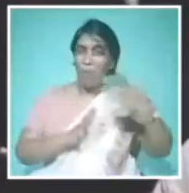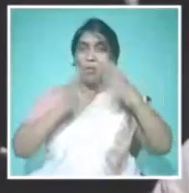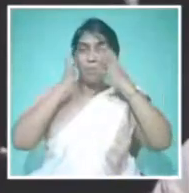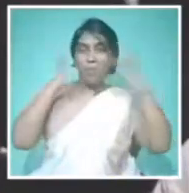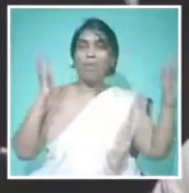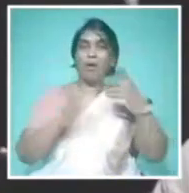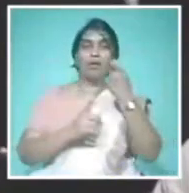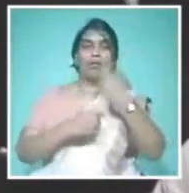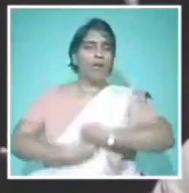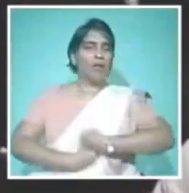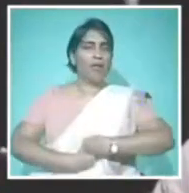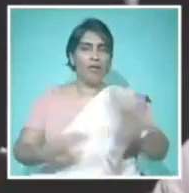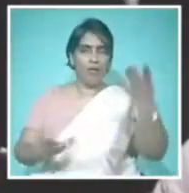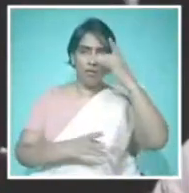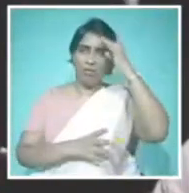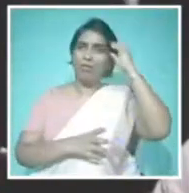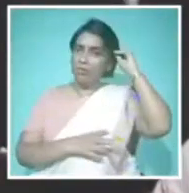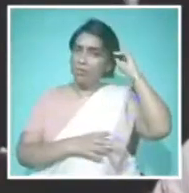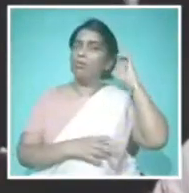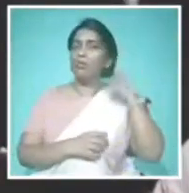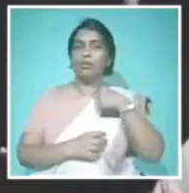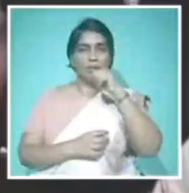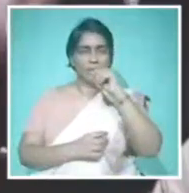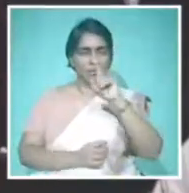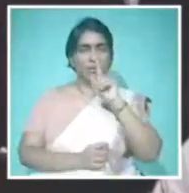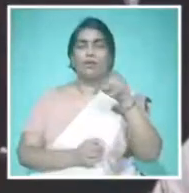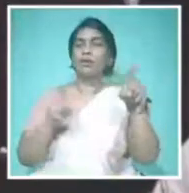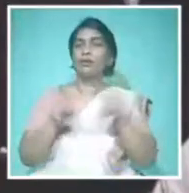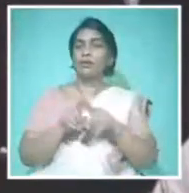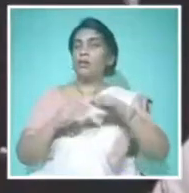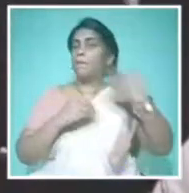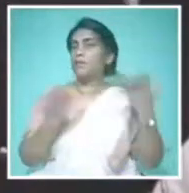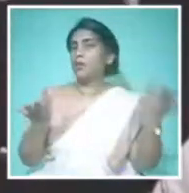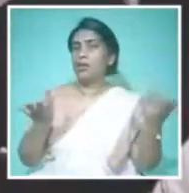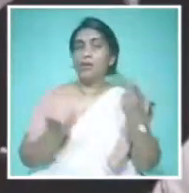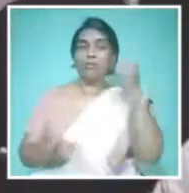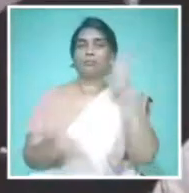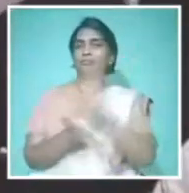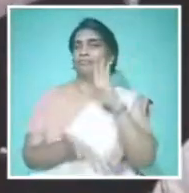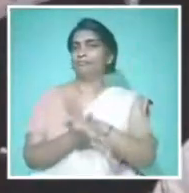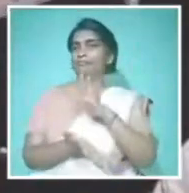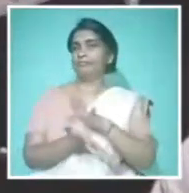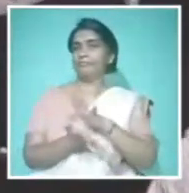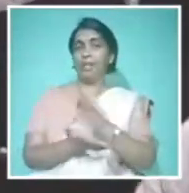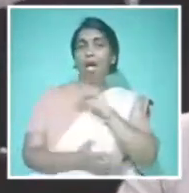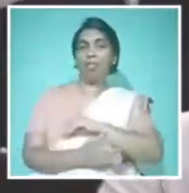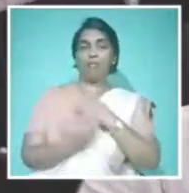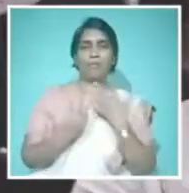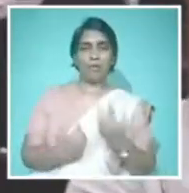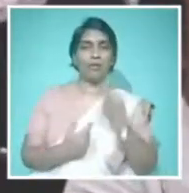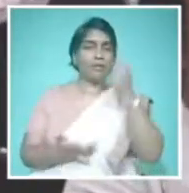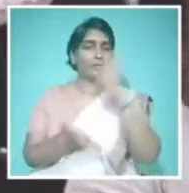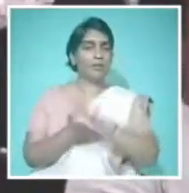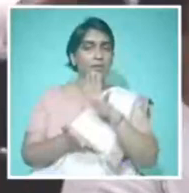මේ ආර්ථිකය බංකොලොත් කරේ කියන එක අපි පැහැදිලිව කියන්න ඕන ඊට පස්සේ මොකද වුනේ සල්ලි අච්චු ගහුවා නැති වෙච්ච ආදායම ගන්න සල්ලි